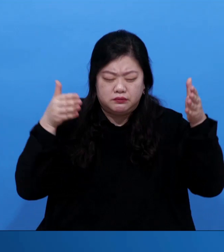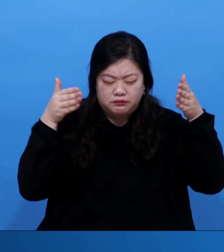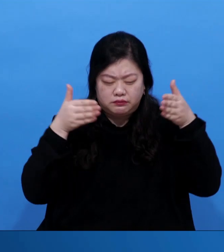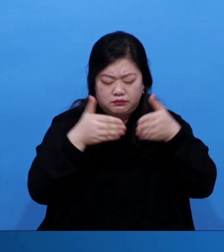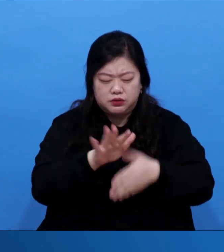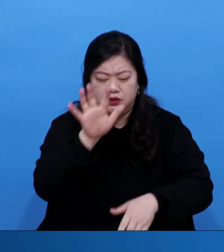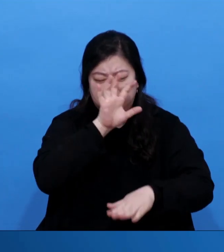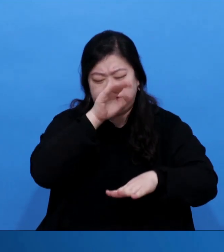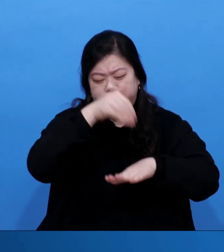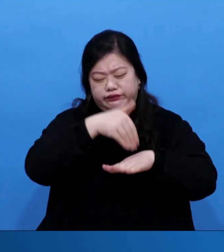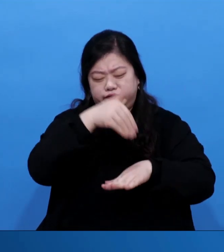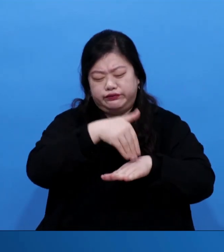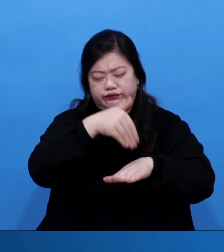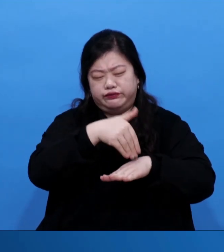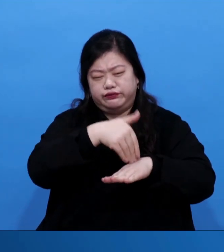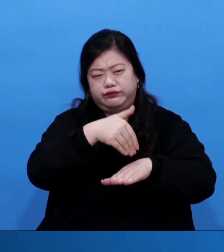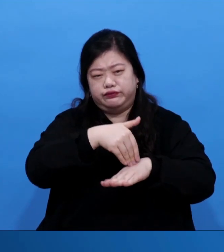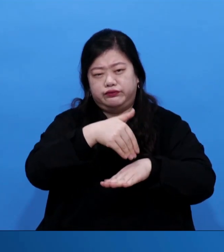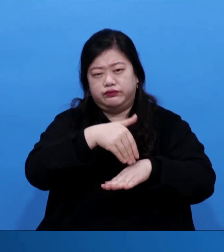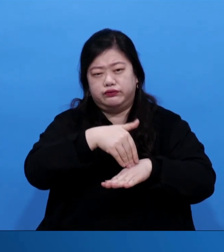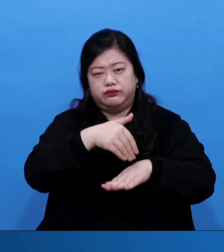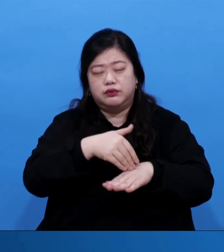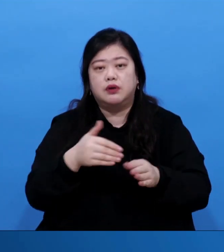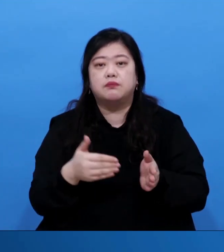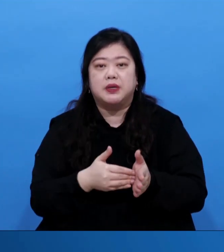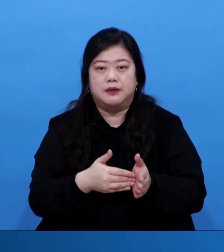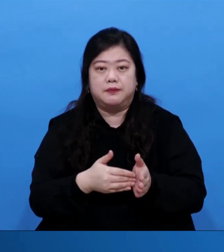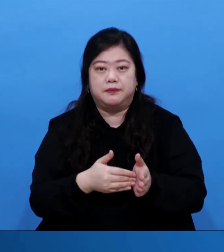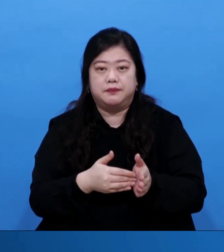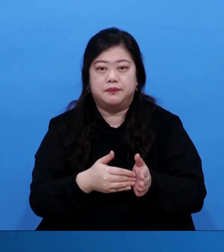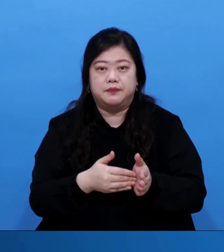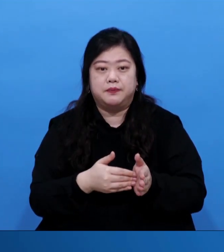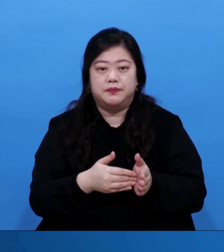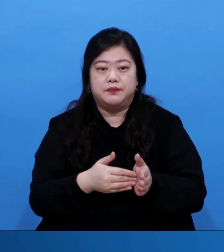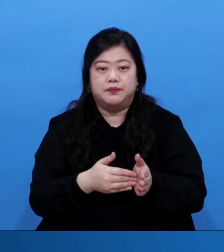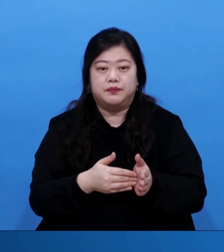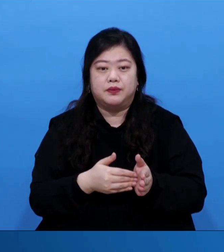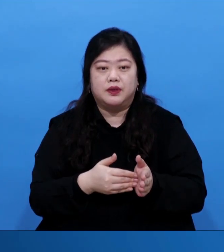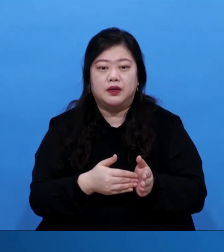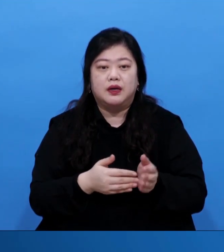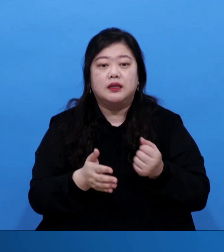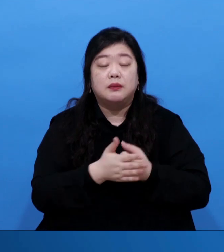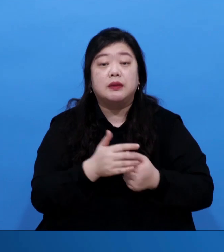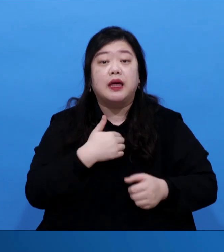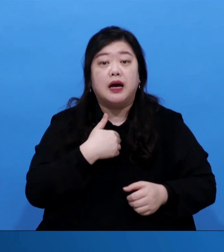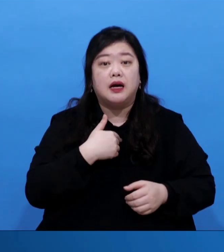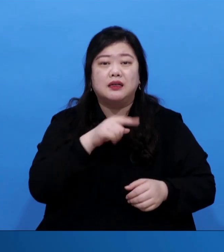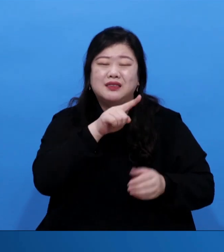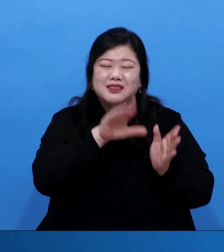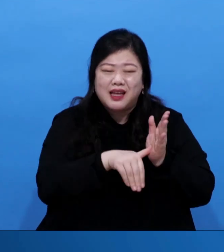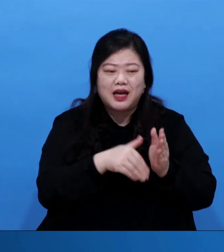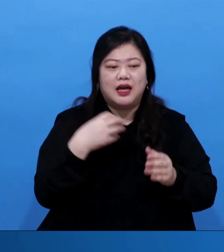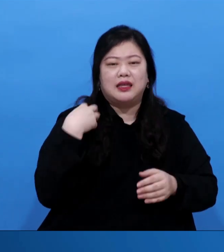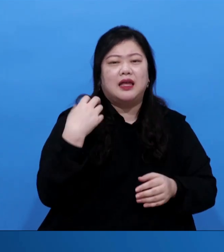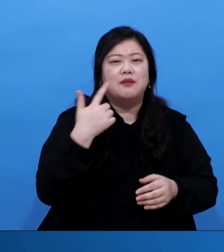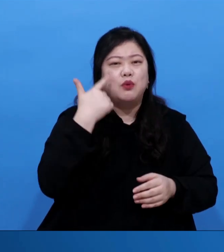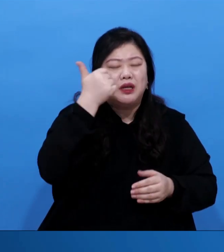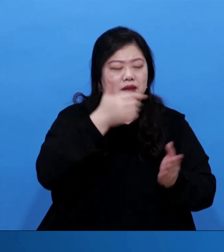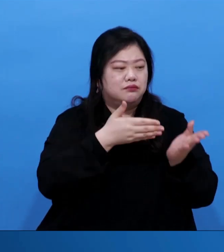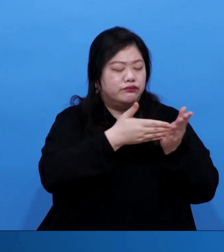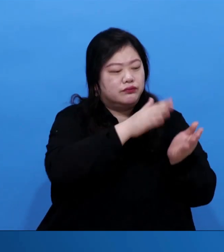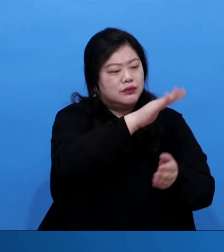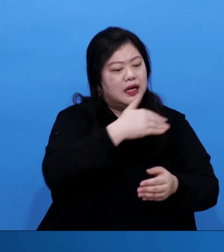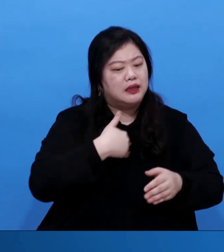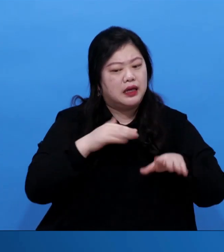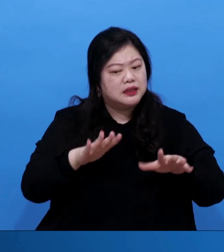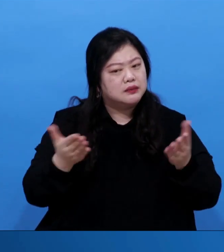day. 담임 목사님에게 내가 한 달 남았으니까 한 달 동안 집중 훈련 시키겠다고 얘기했어요. I told the senior pastor I only have a month left, and so